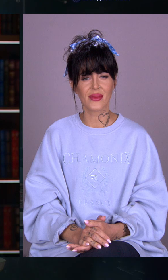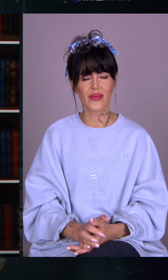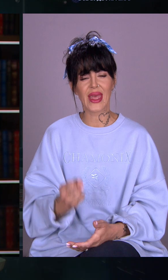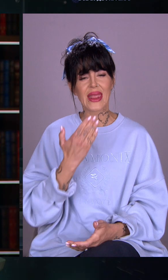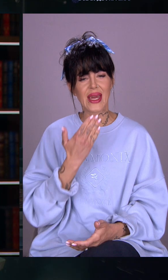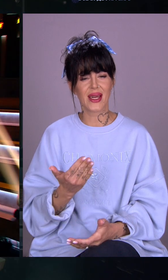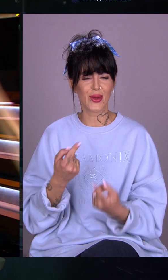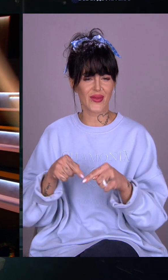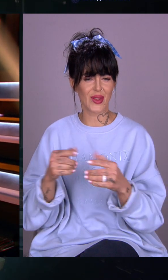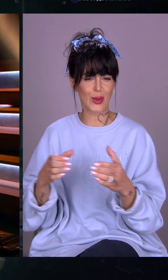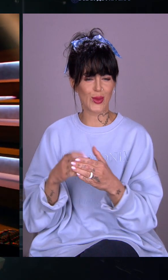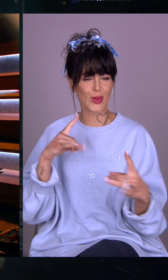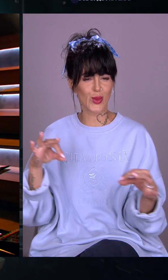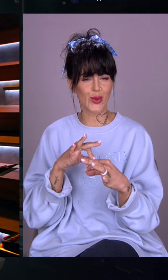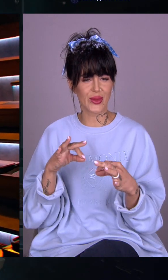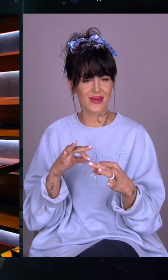Дякую, Бен Соулай.